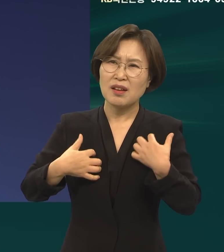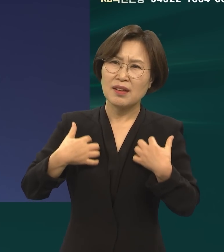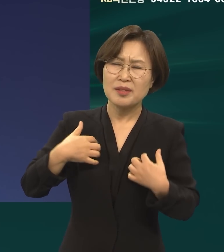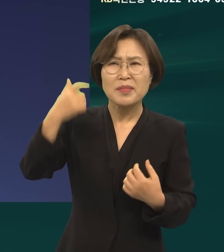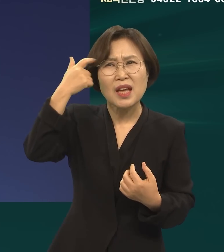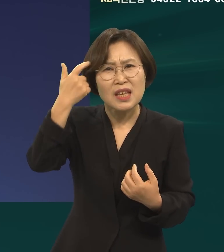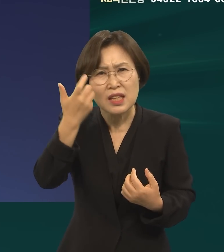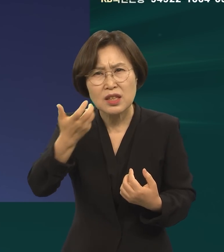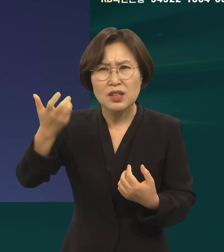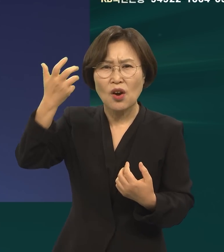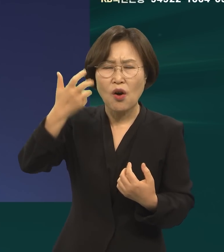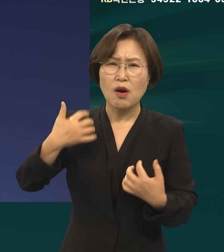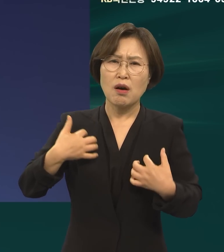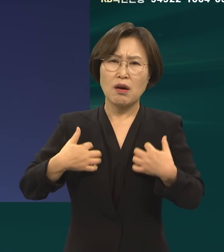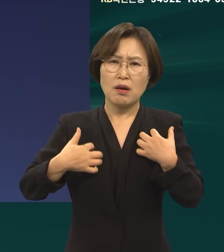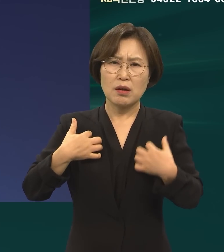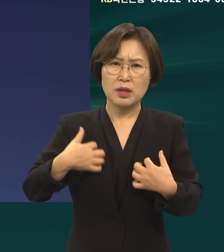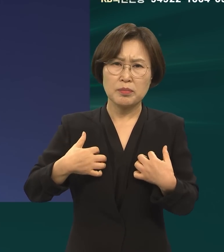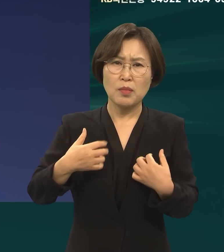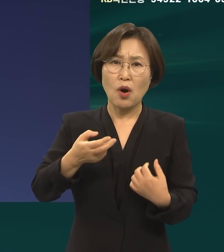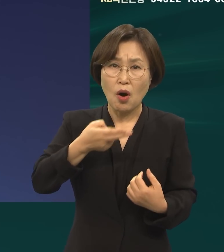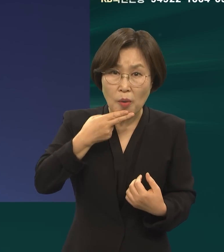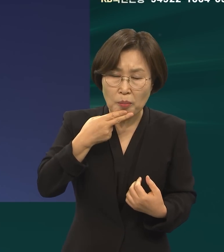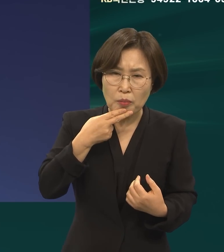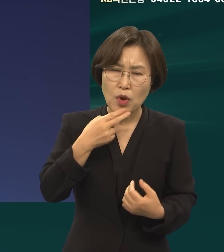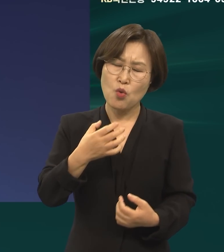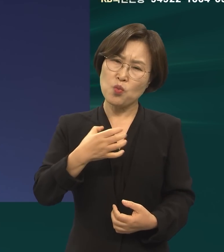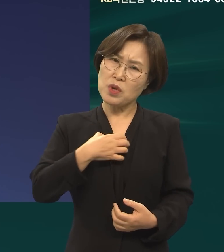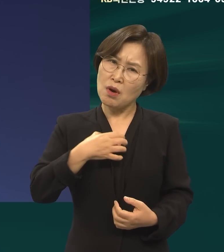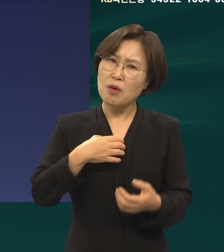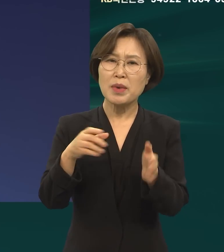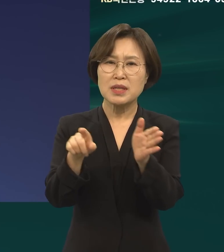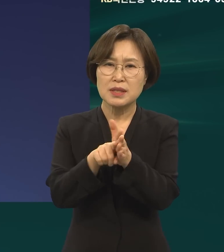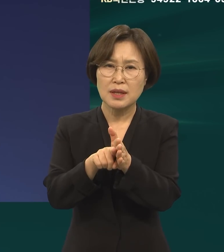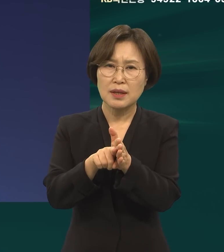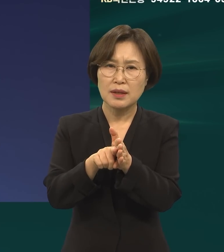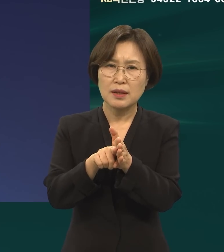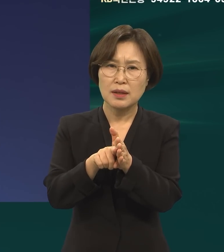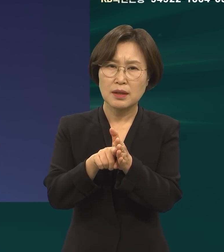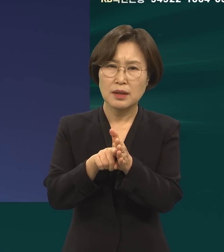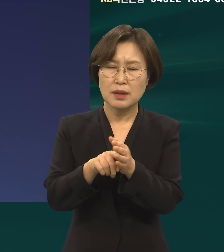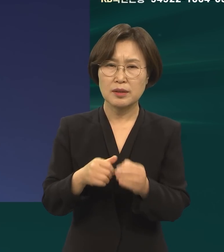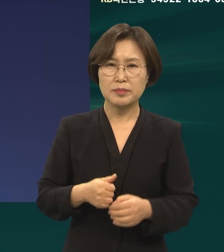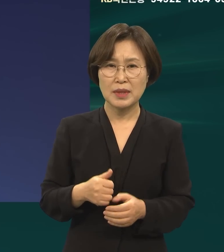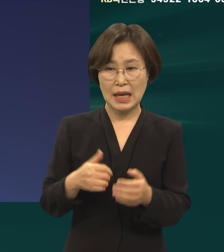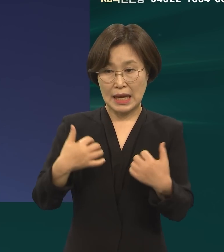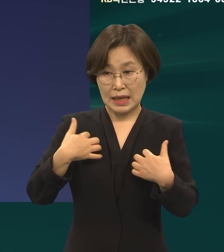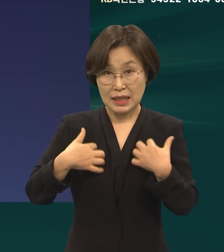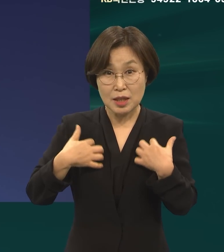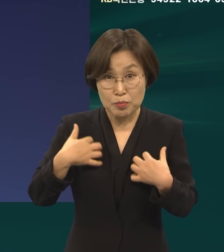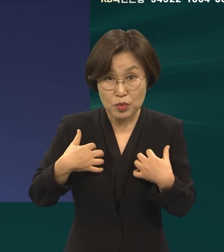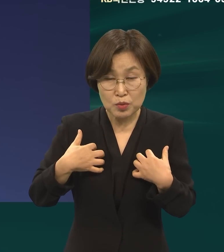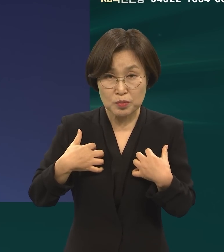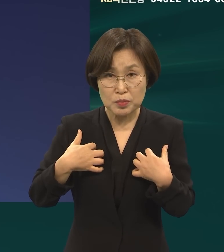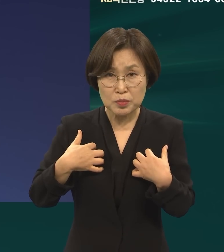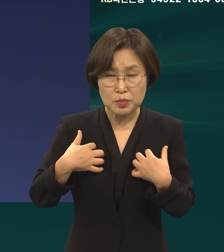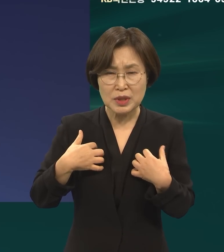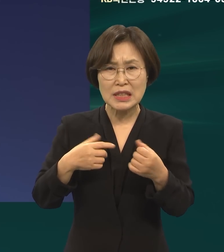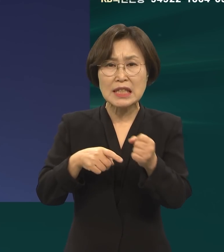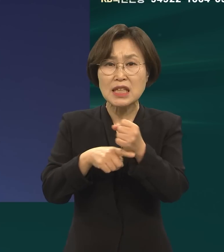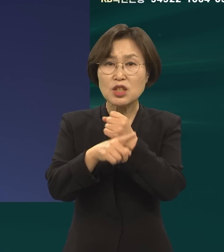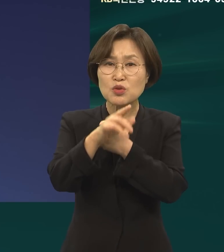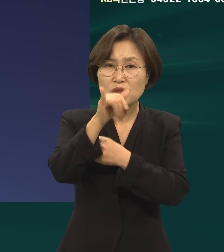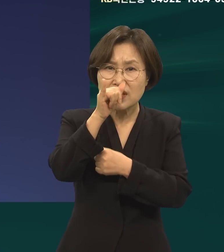영적 기쁨 감각이 없는 것을 더 위험하게 생각합니다. 우리 모두는 알죠? 기쁨은 이유와 실체가 있어야 기뻐하는